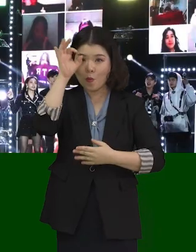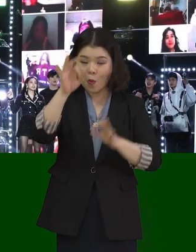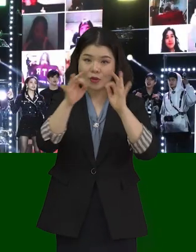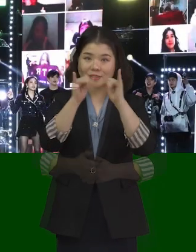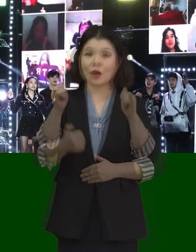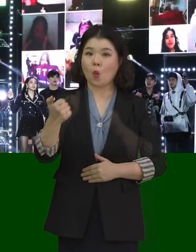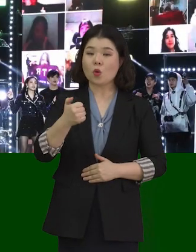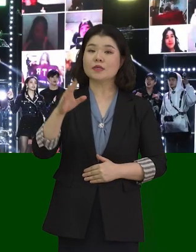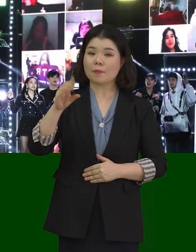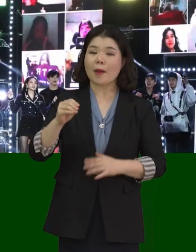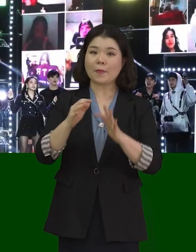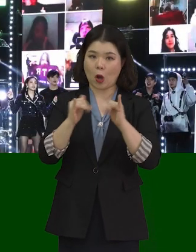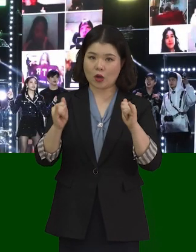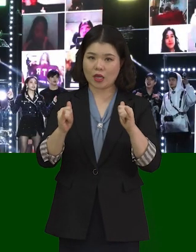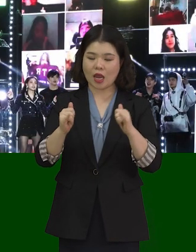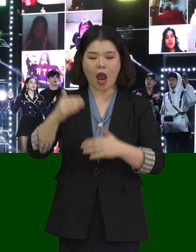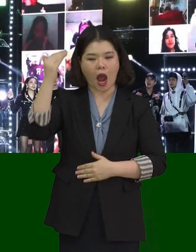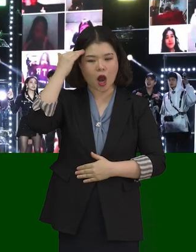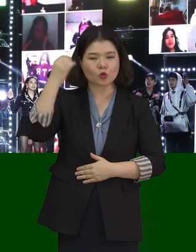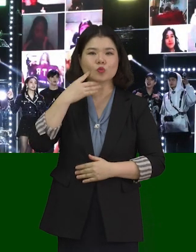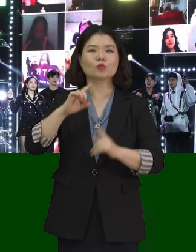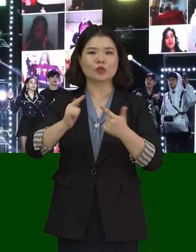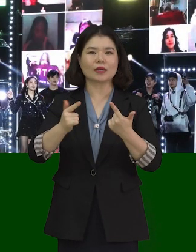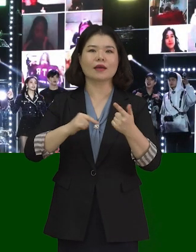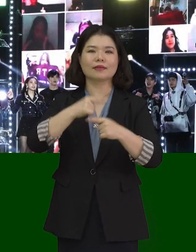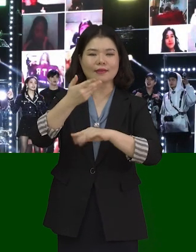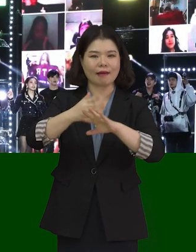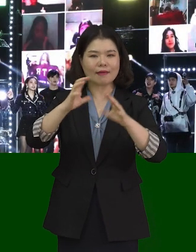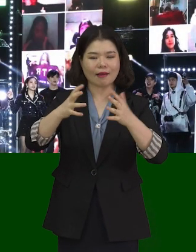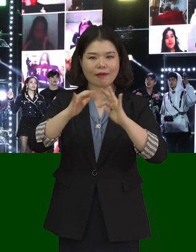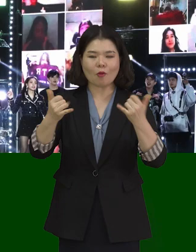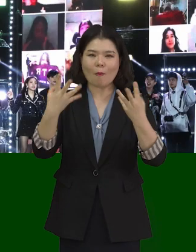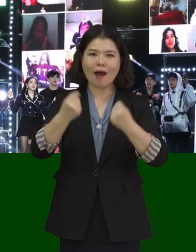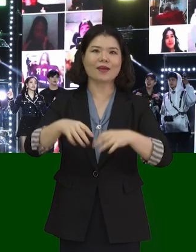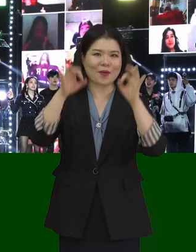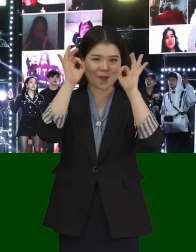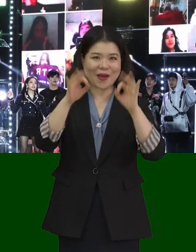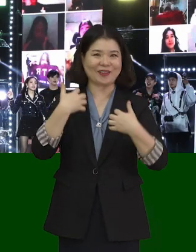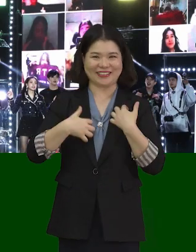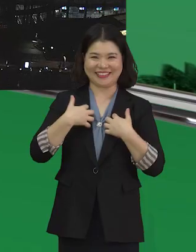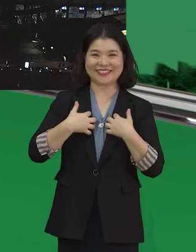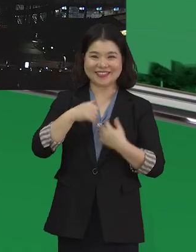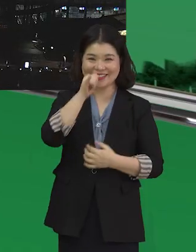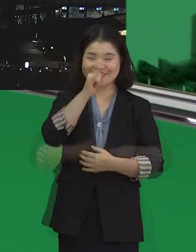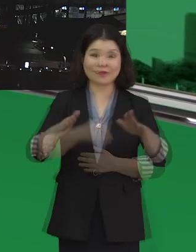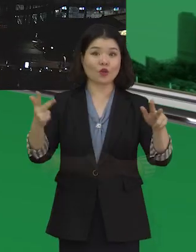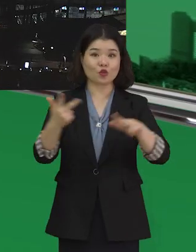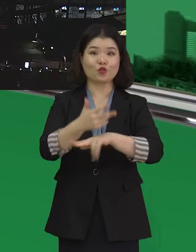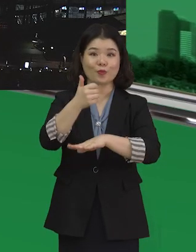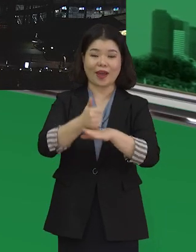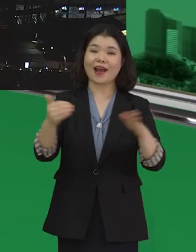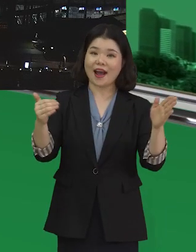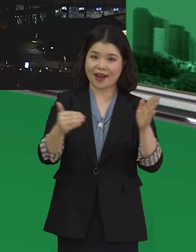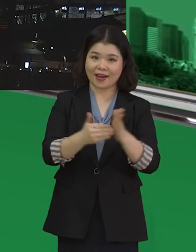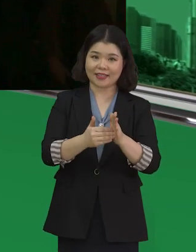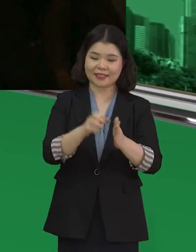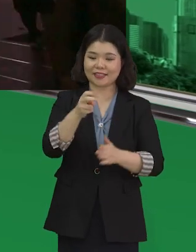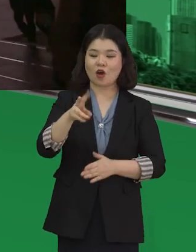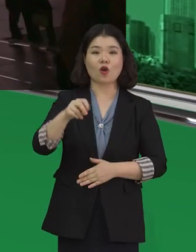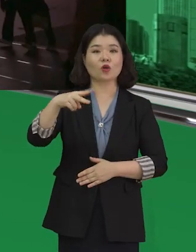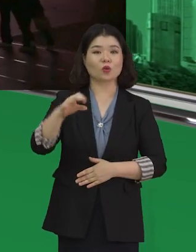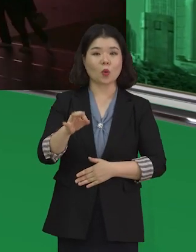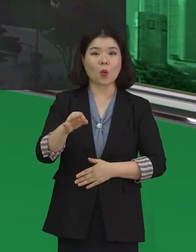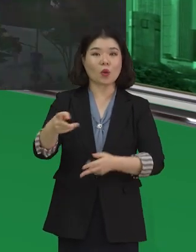기준으로 무려 50만 명의 국내외 랜선 관객들이 공연을 즐겼습니다. 이번 주말까지